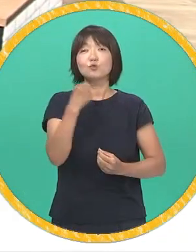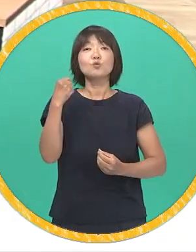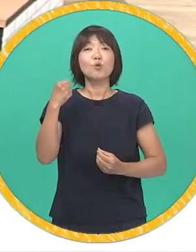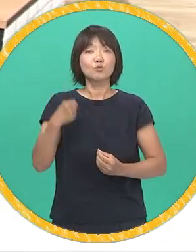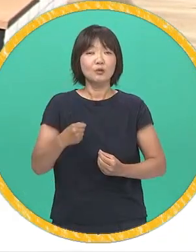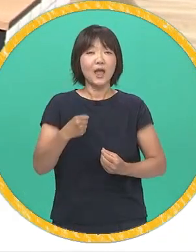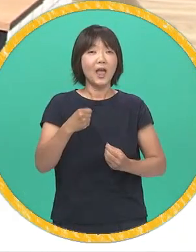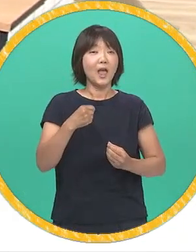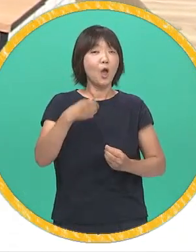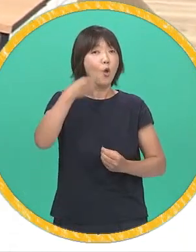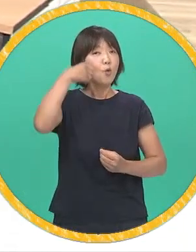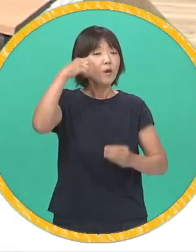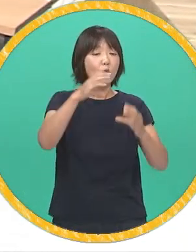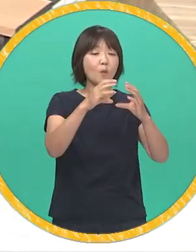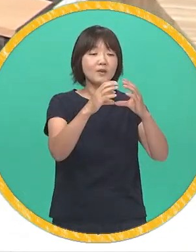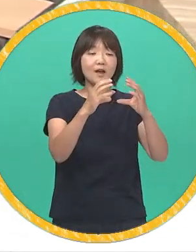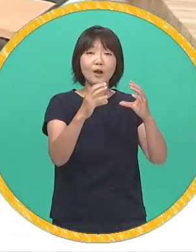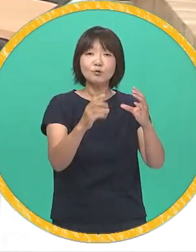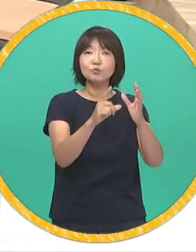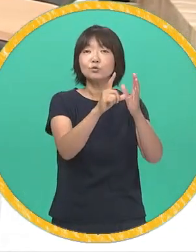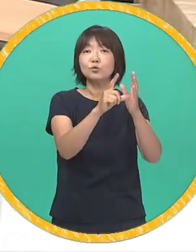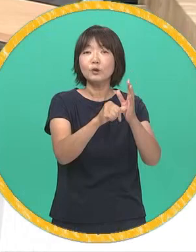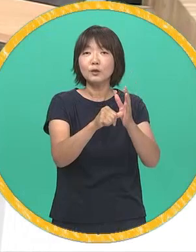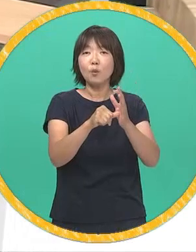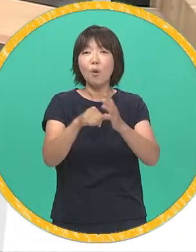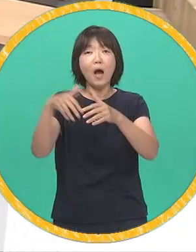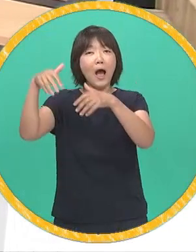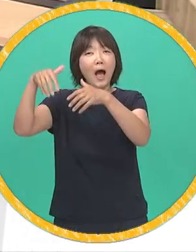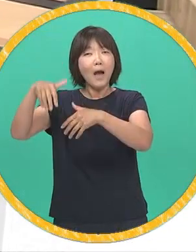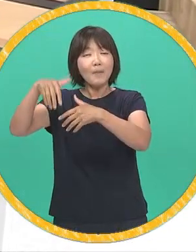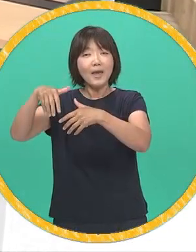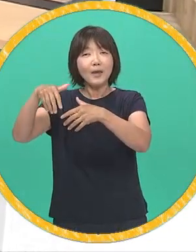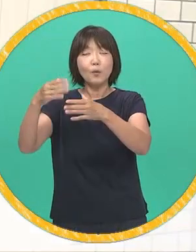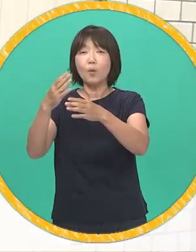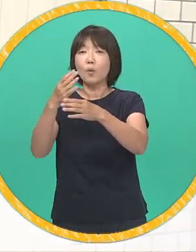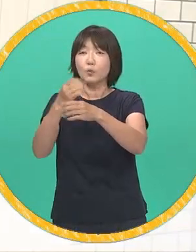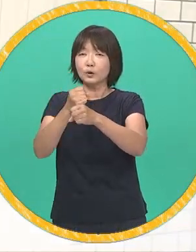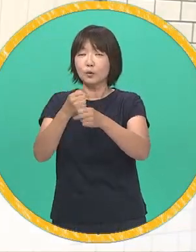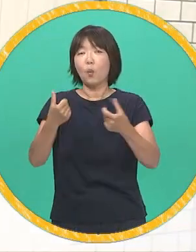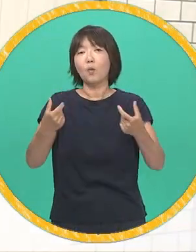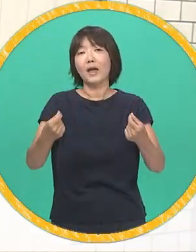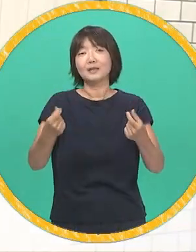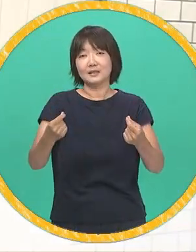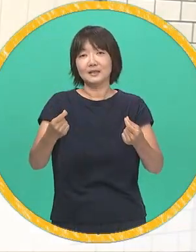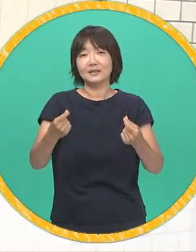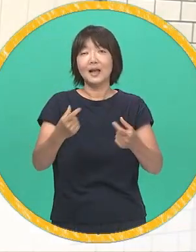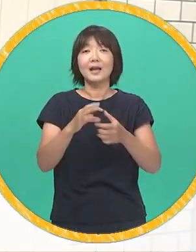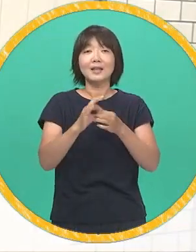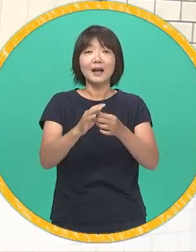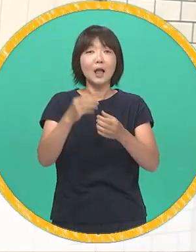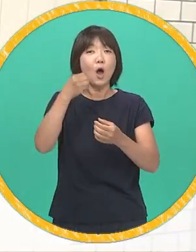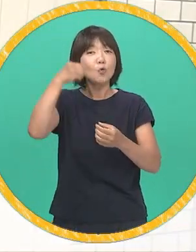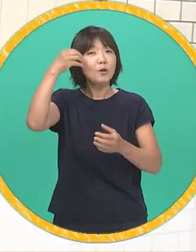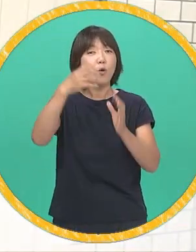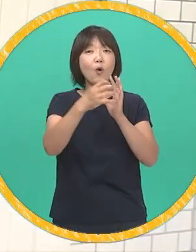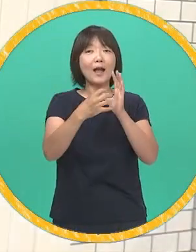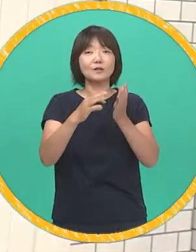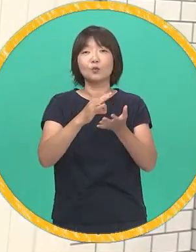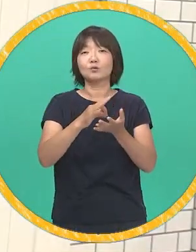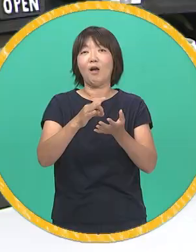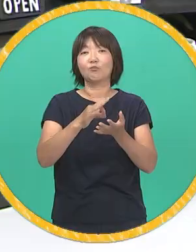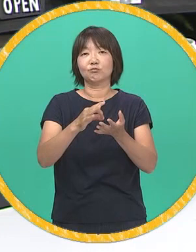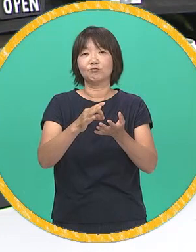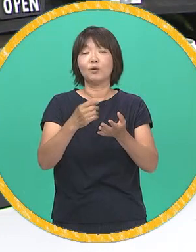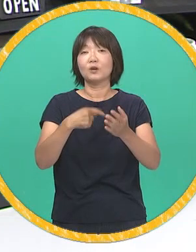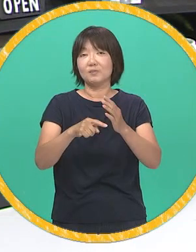で梅の実が熟す頃がですね雨季に当たるということから梅の字を使うようになったとも言われているということなん